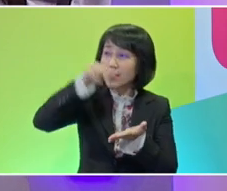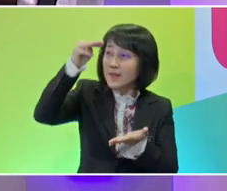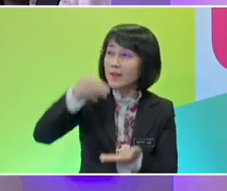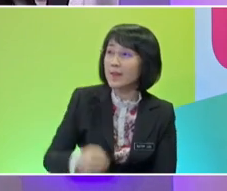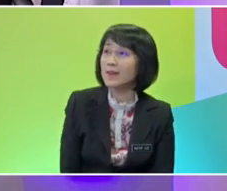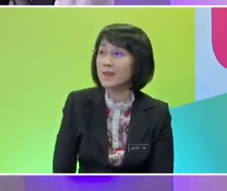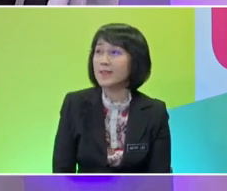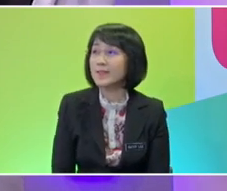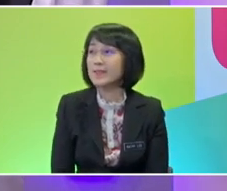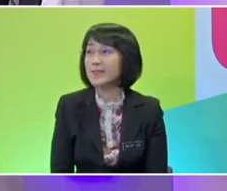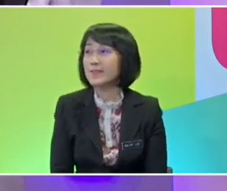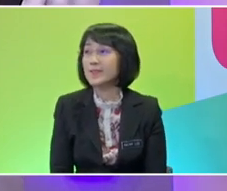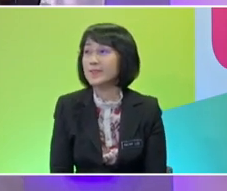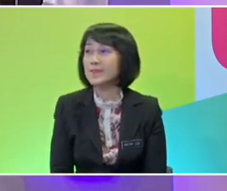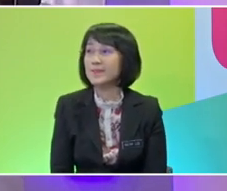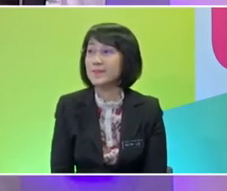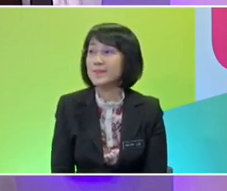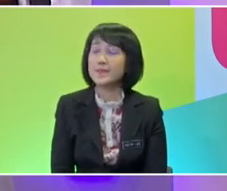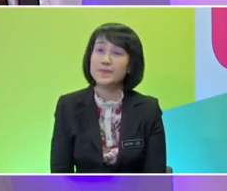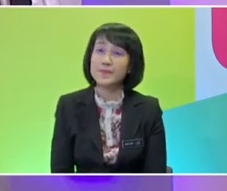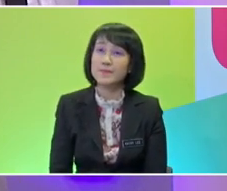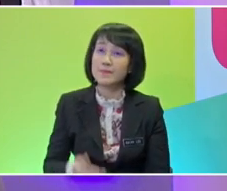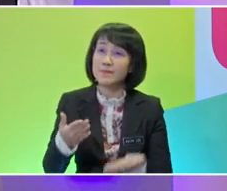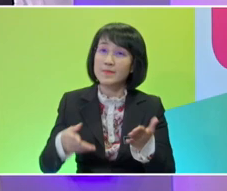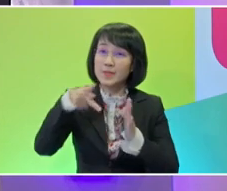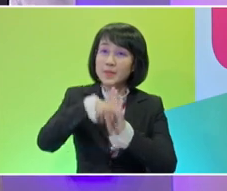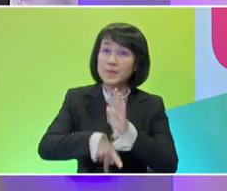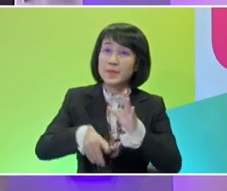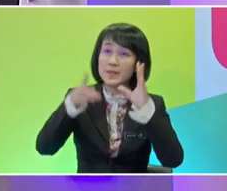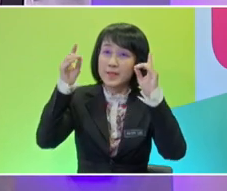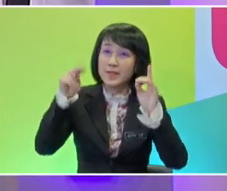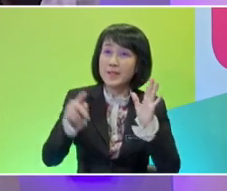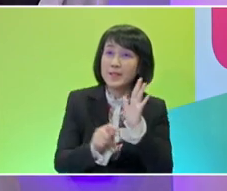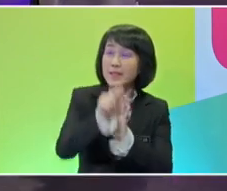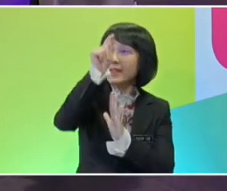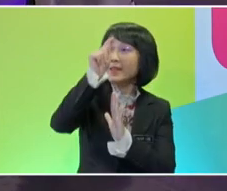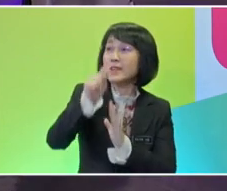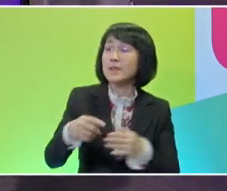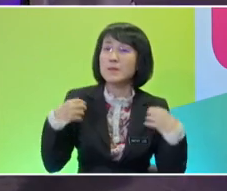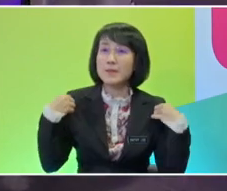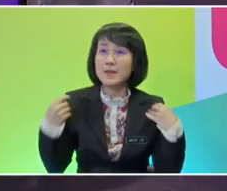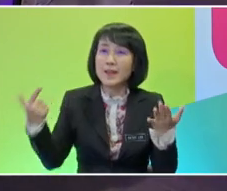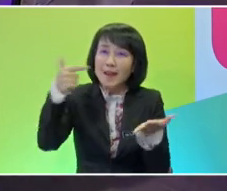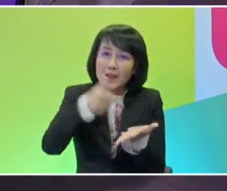baik nampak lebih ini mungkin dia berada pada level pendidikan tinggi